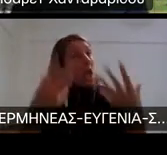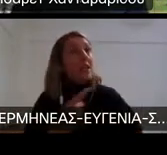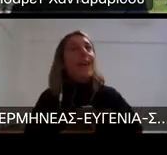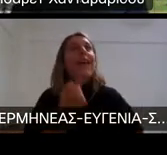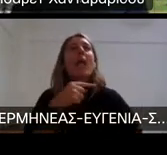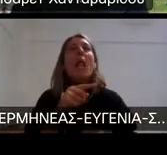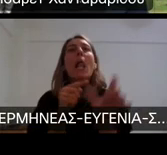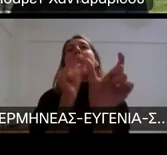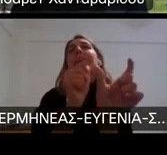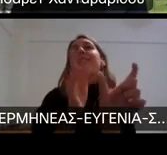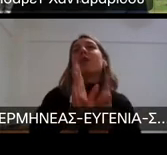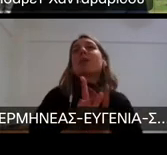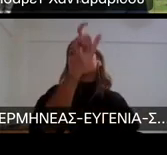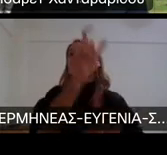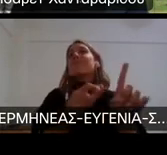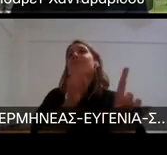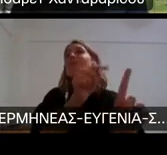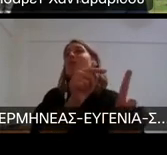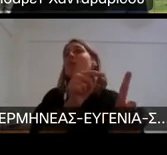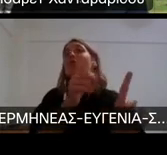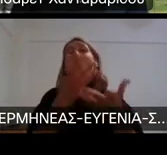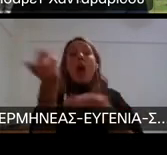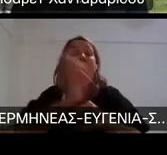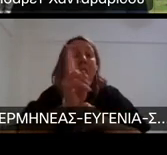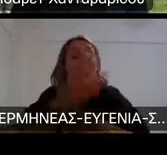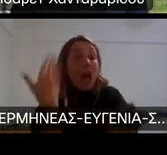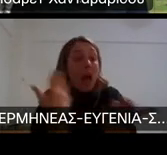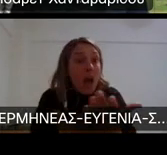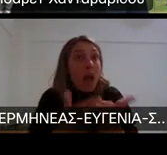όρος παράτυπος μετανάστες ή μετανάστες χωρίς χαρτιά.